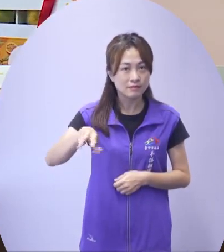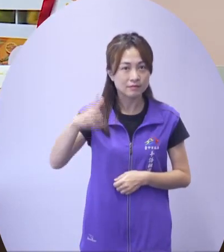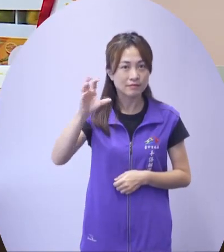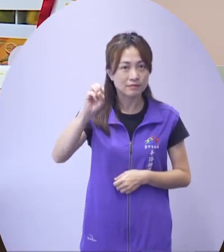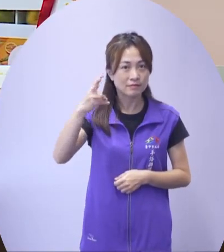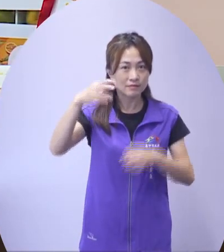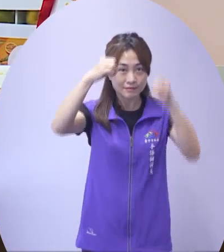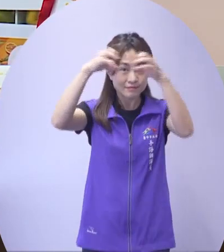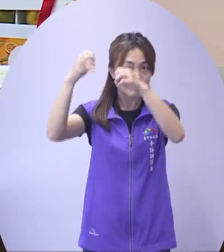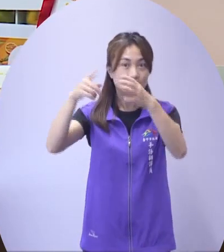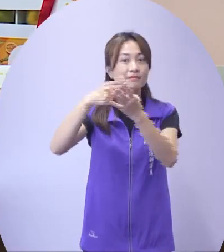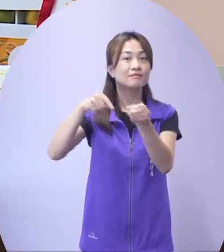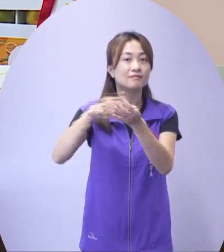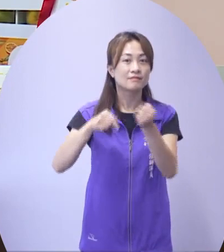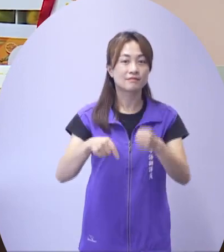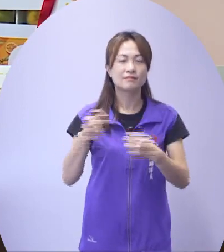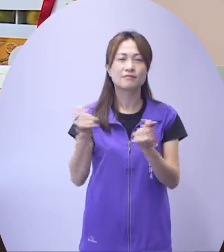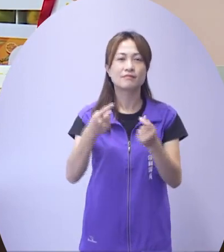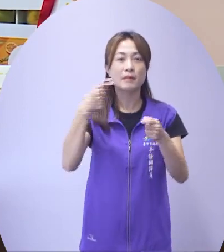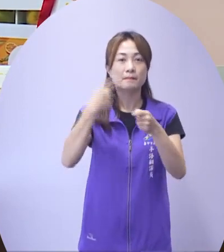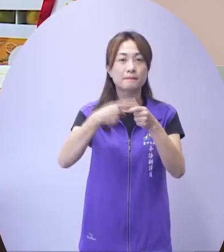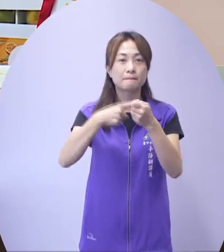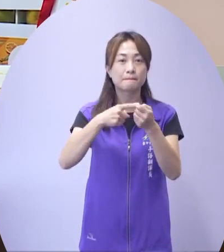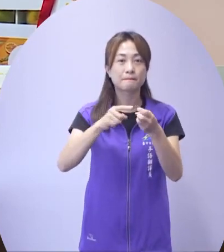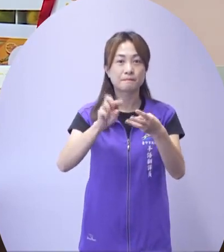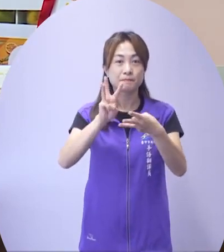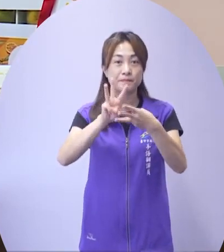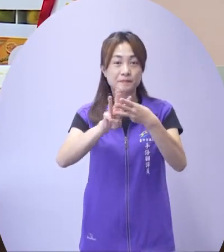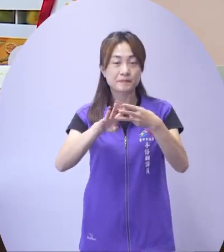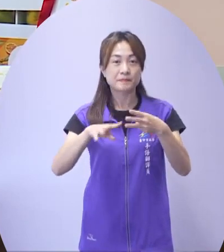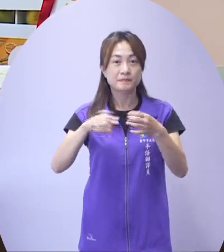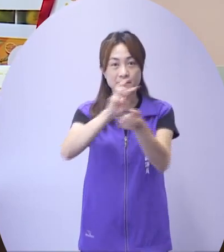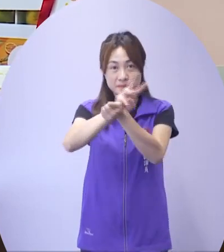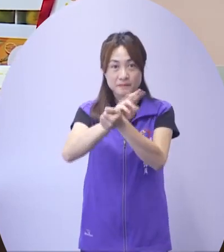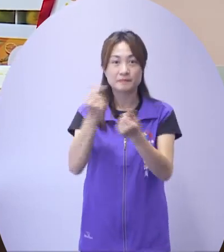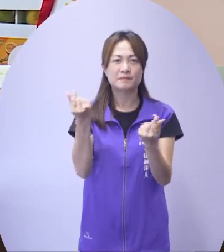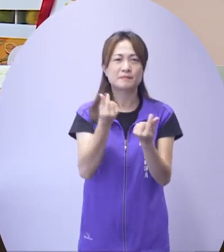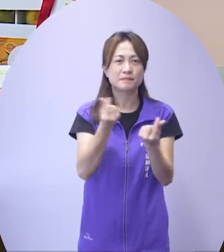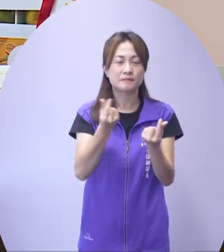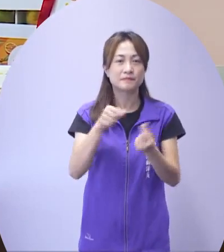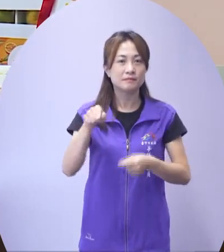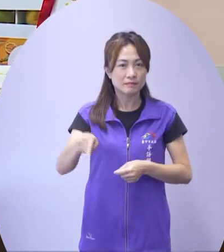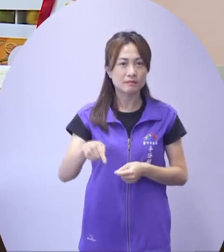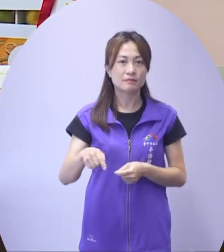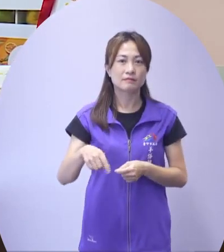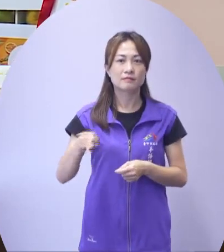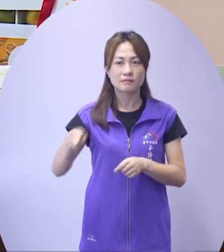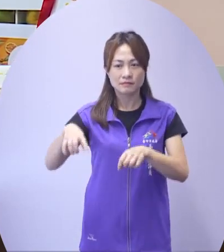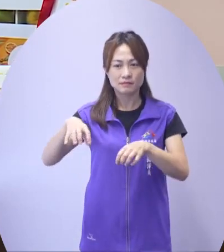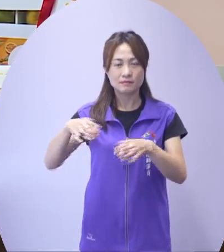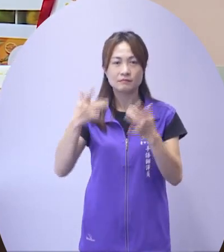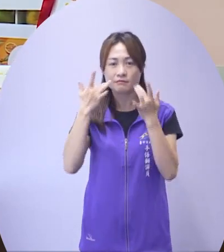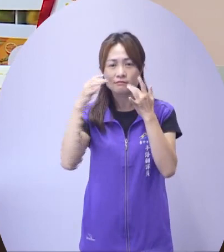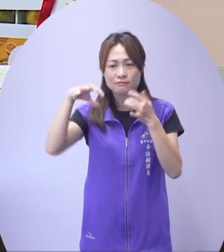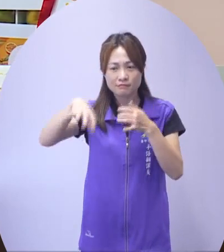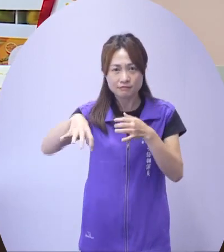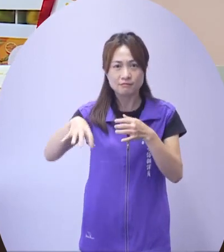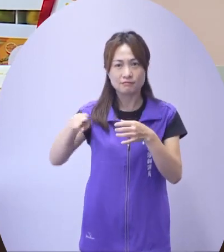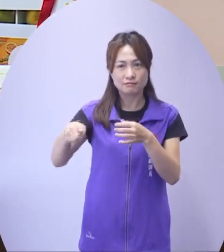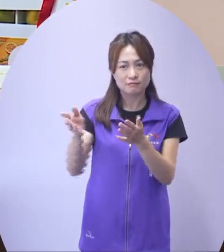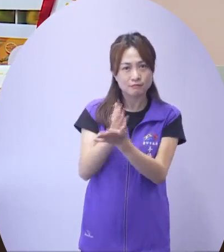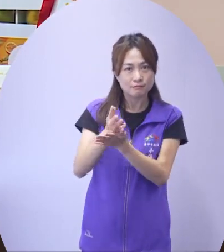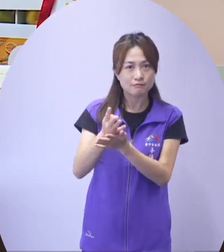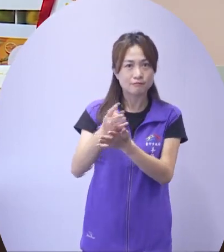1702颗星，因为它就像这个米其林评选一样，那你这个市场可以得到几颗星，这个摊贩得到几颗星。我们去